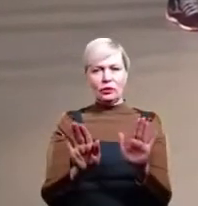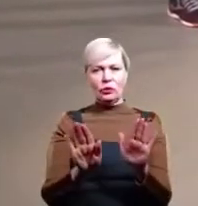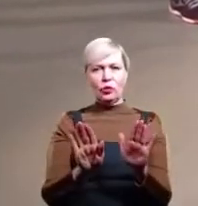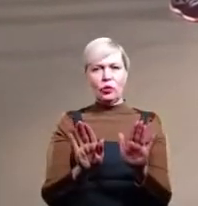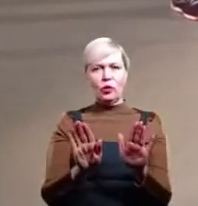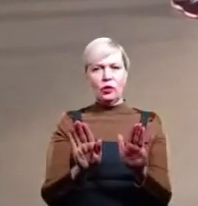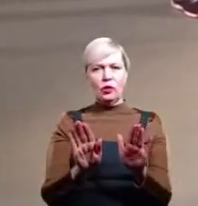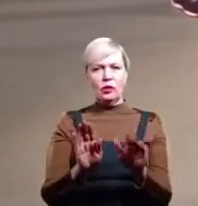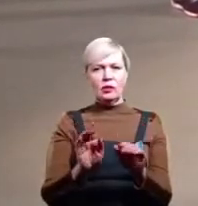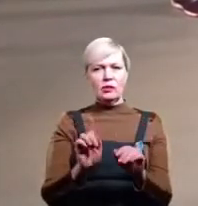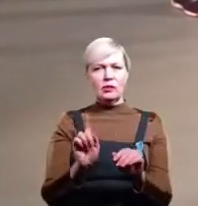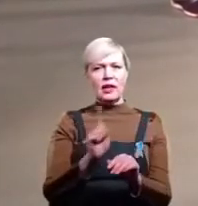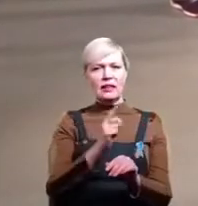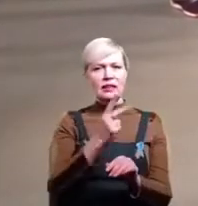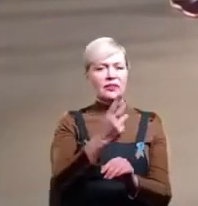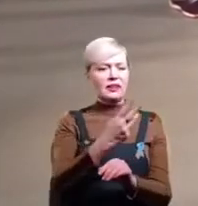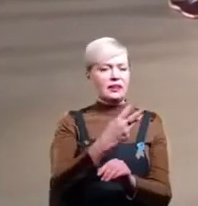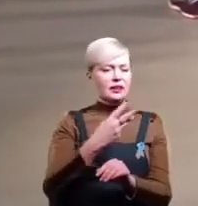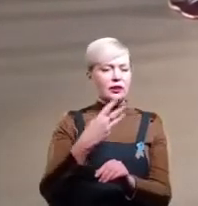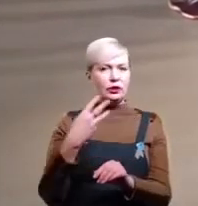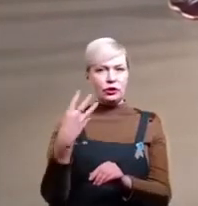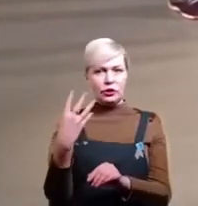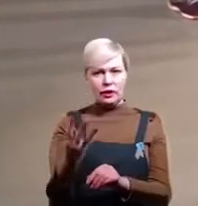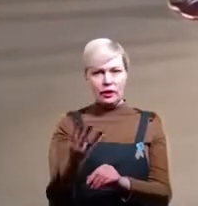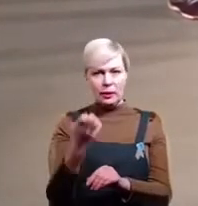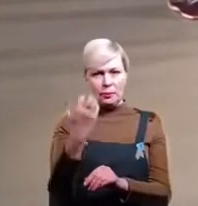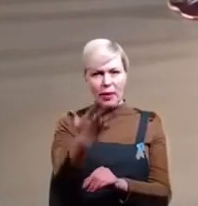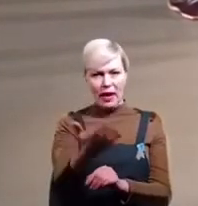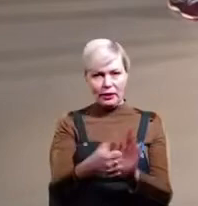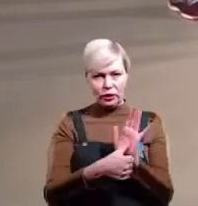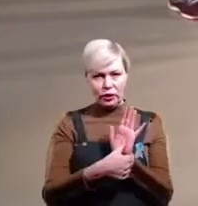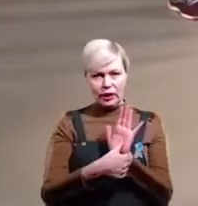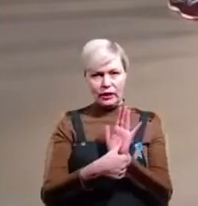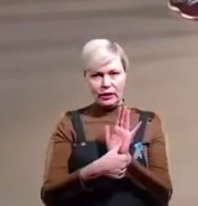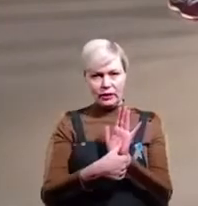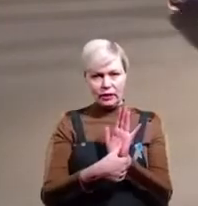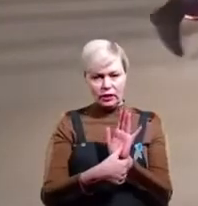два, парень, три, четыре, пять, шесть,